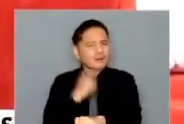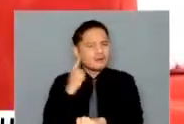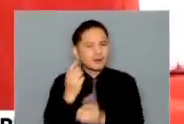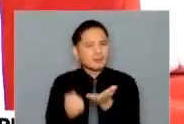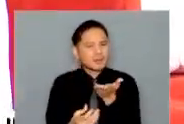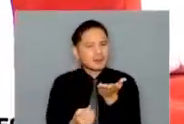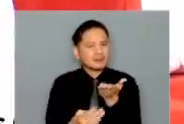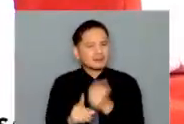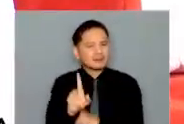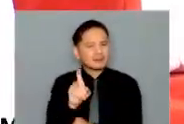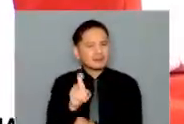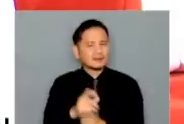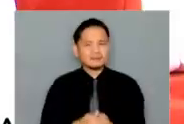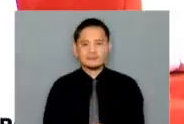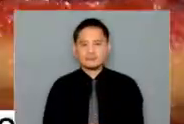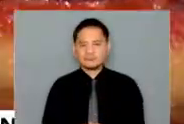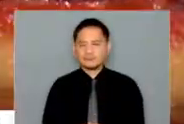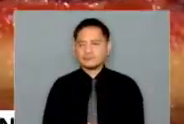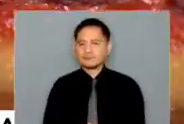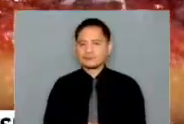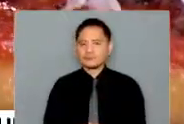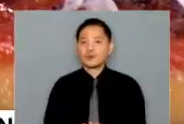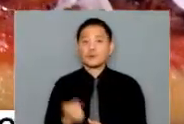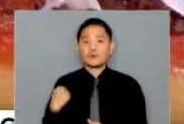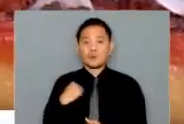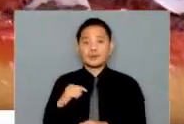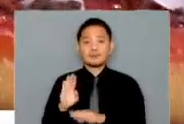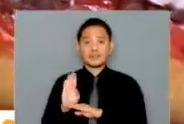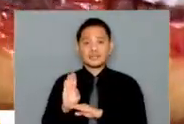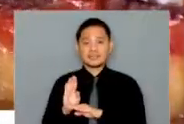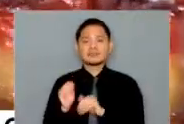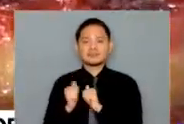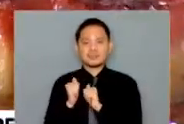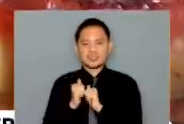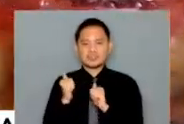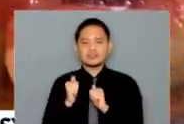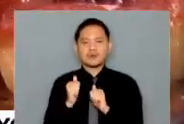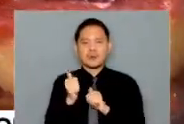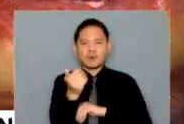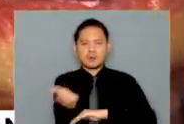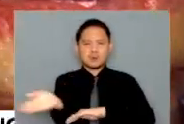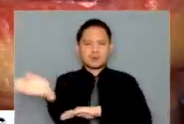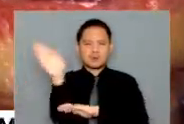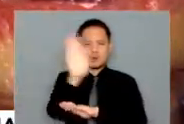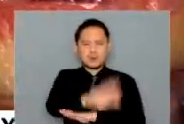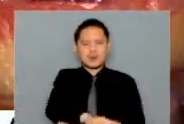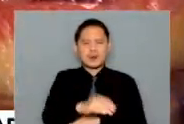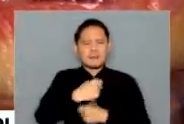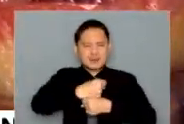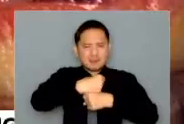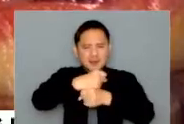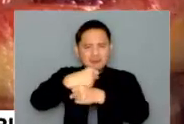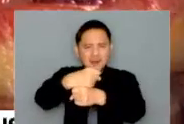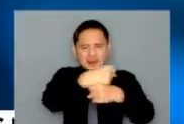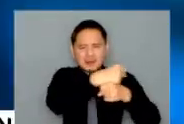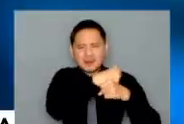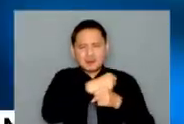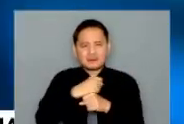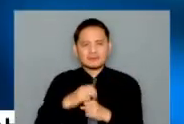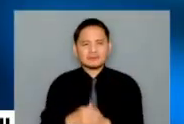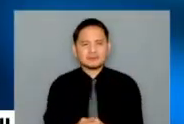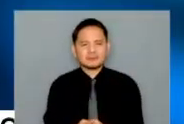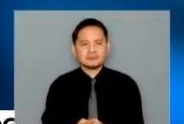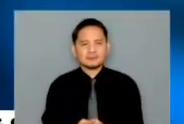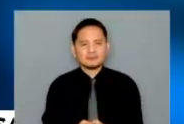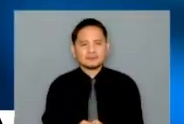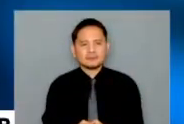kakanin. Kami po kasi, dahil distributor na po kami, 24/7 na po nag-function yung gawaan. Okay. Wow, so every day po, bago po